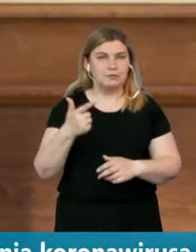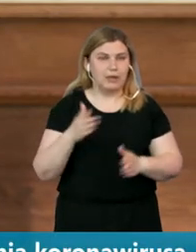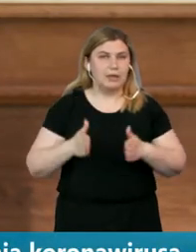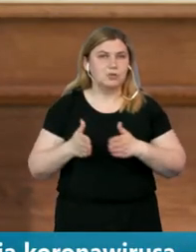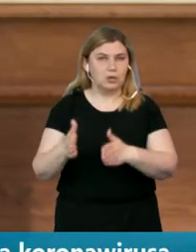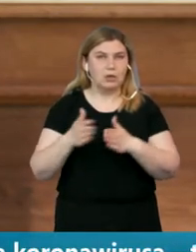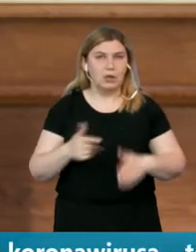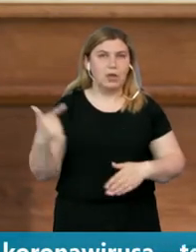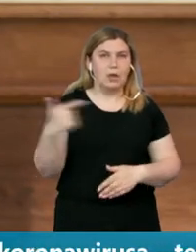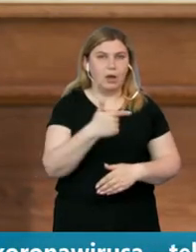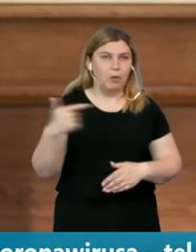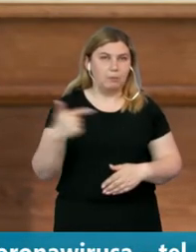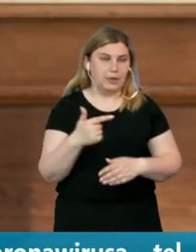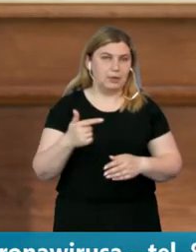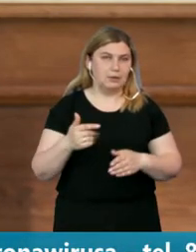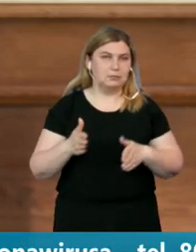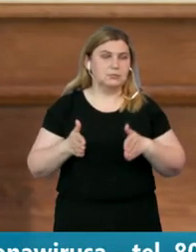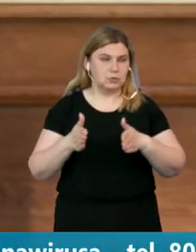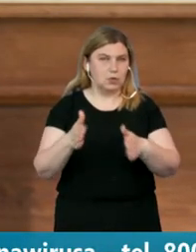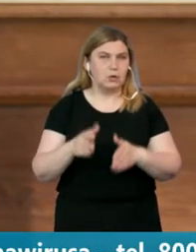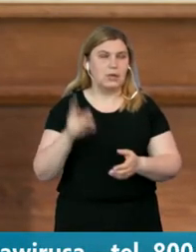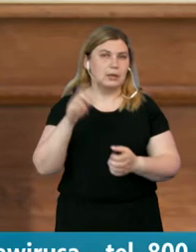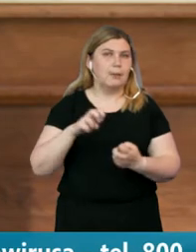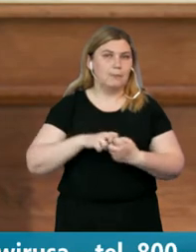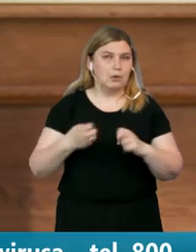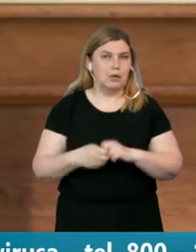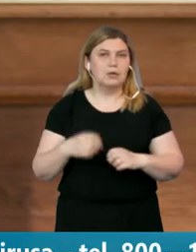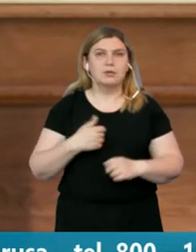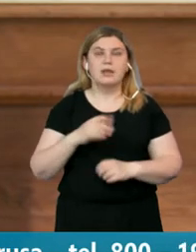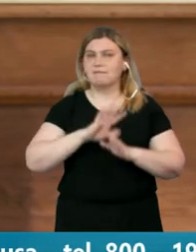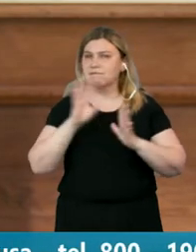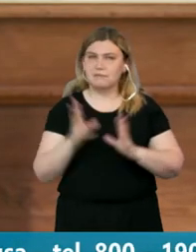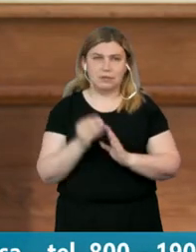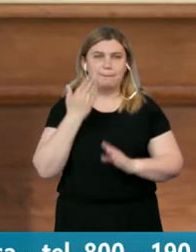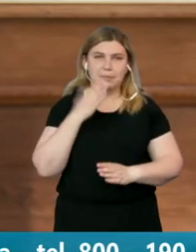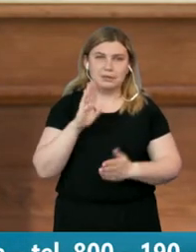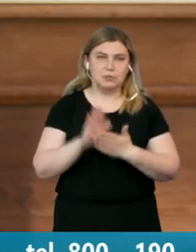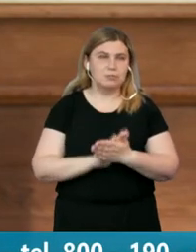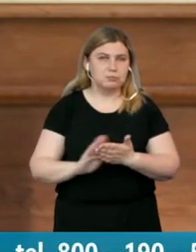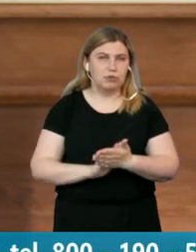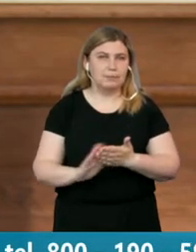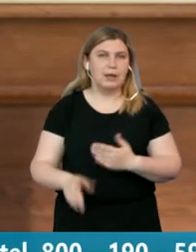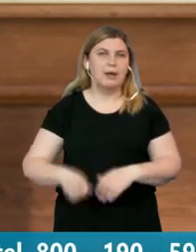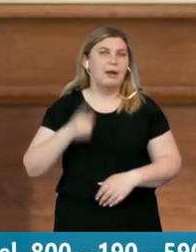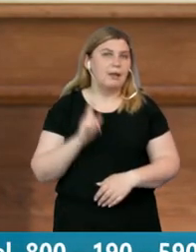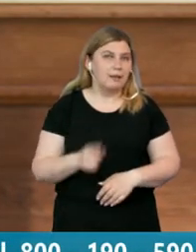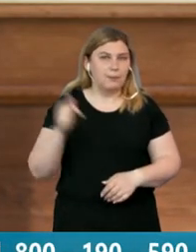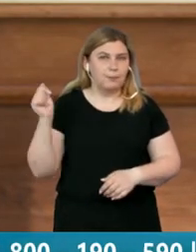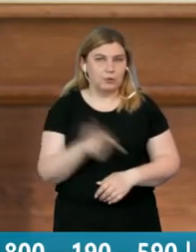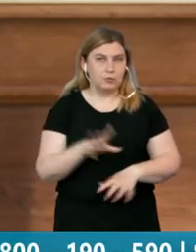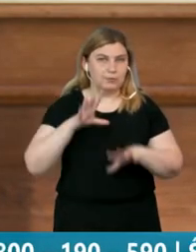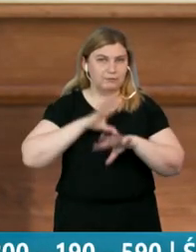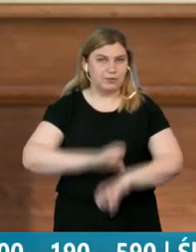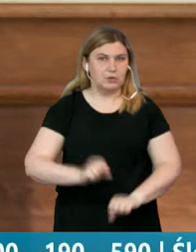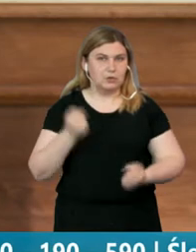oba kierunki są z pewnymi utrudnieniami, za co oczywiście wszystkich bardzo, bardzo serdecznie przepraszam, ale musimy przetrwać ten